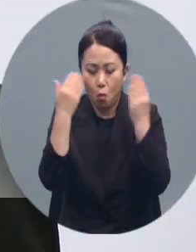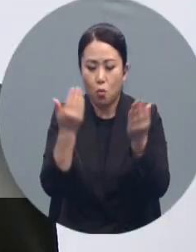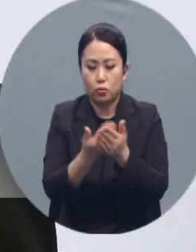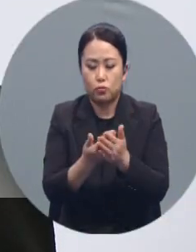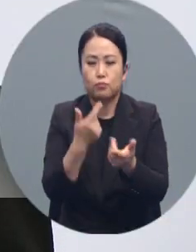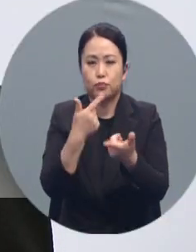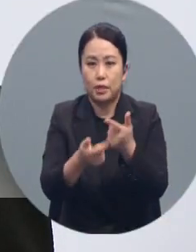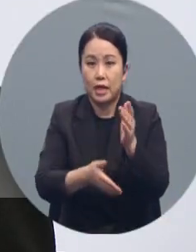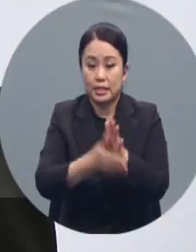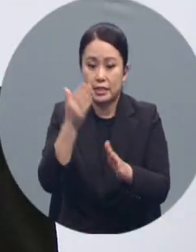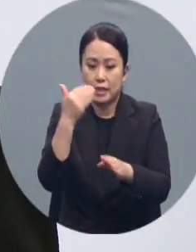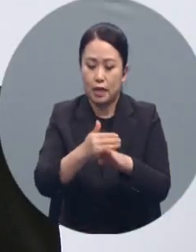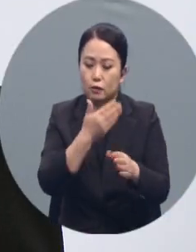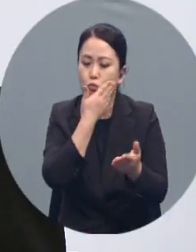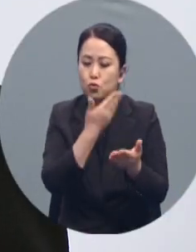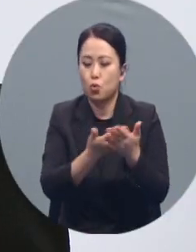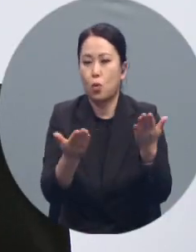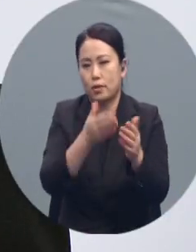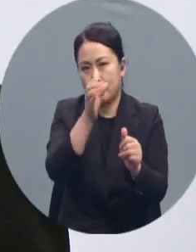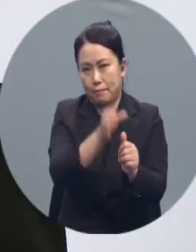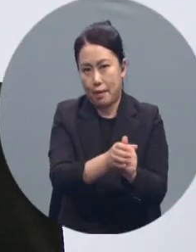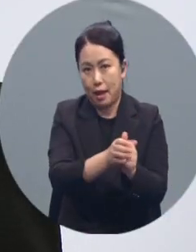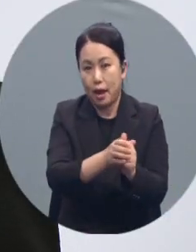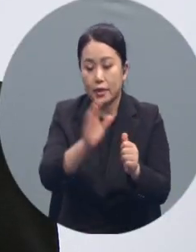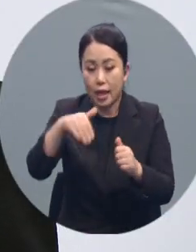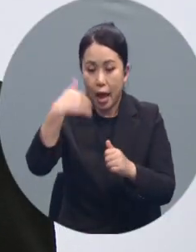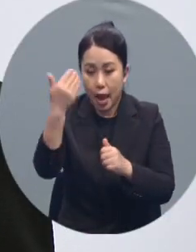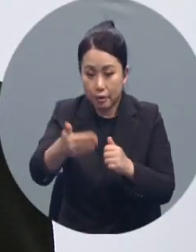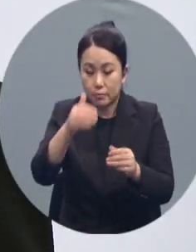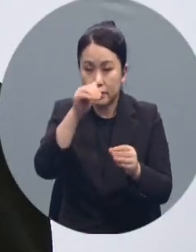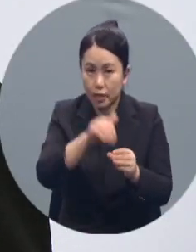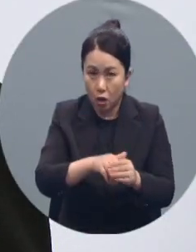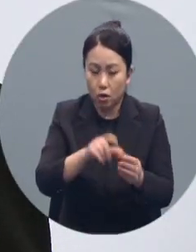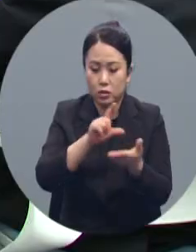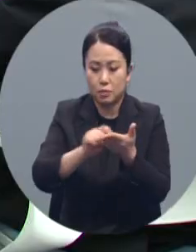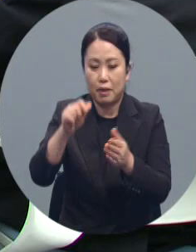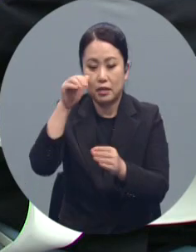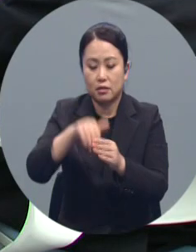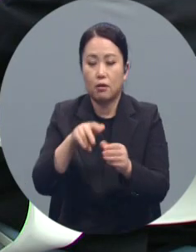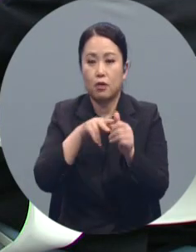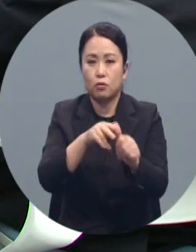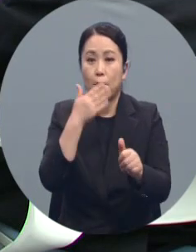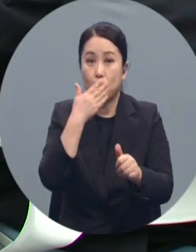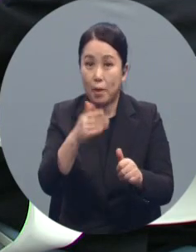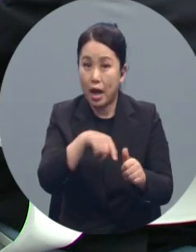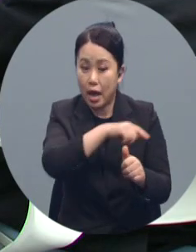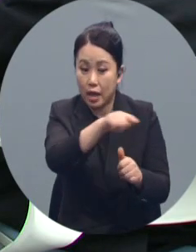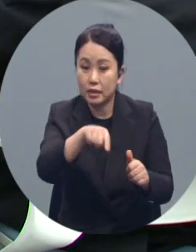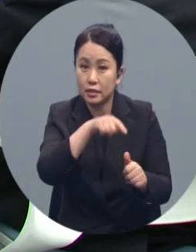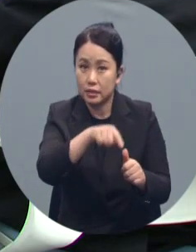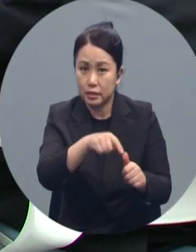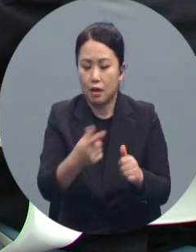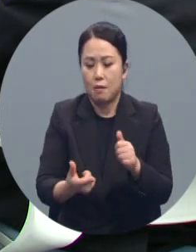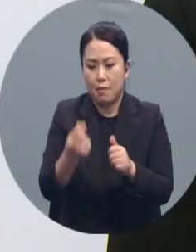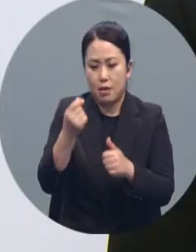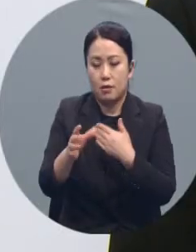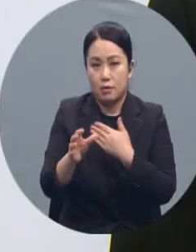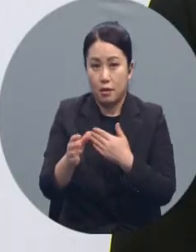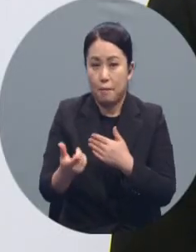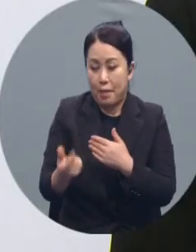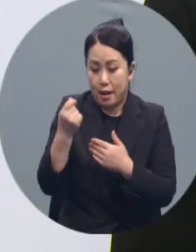당직을 맡았습니다. 다음 총선 또는 지방선거 출마가 유력한 이들은 일찍부터 국민의힘